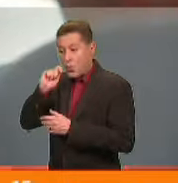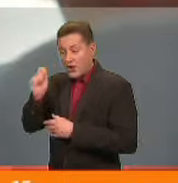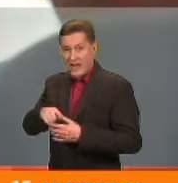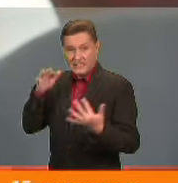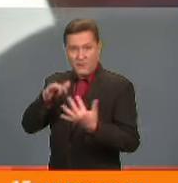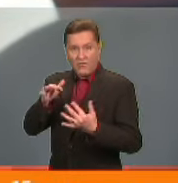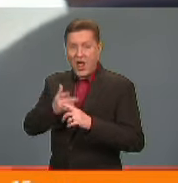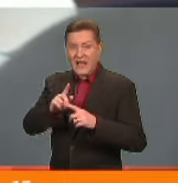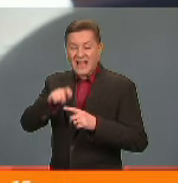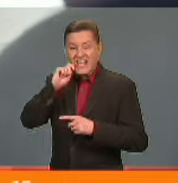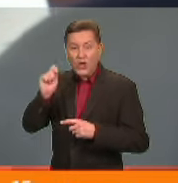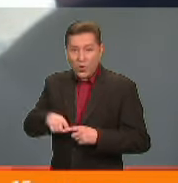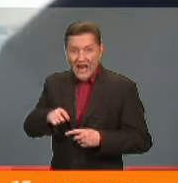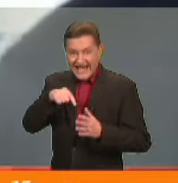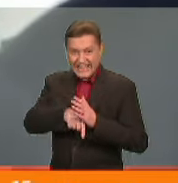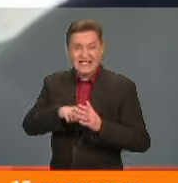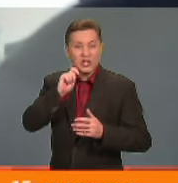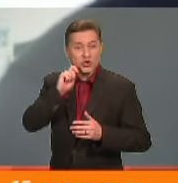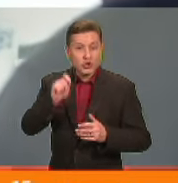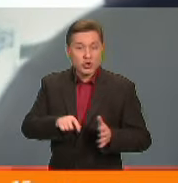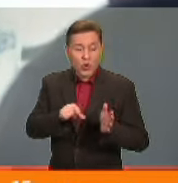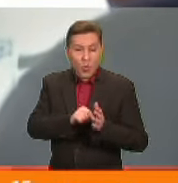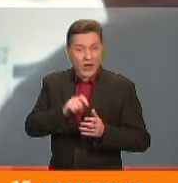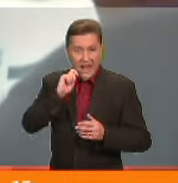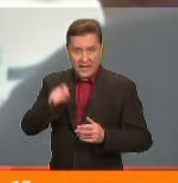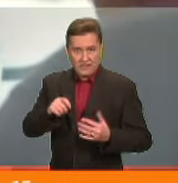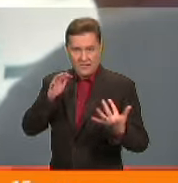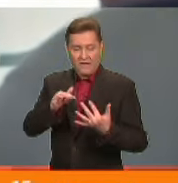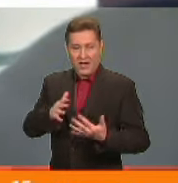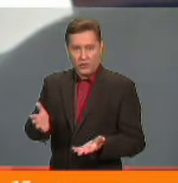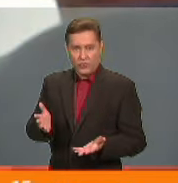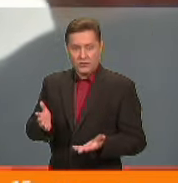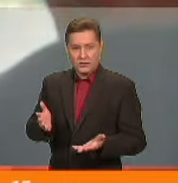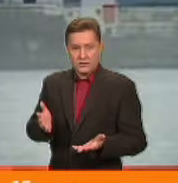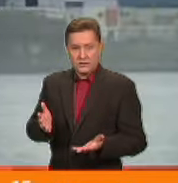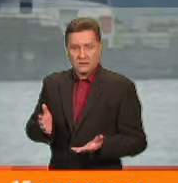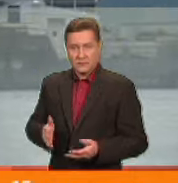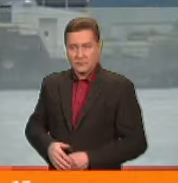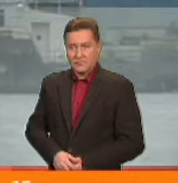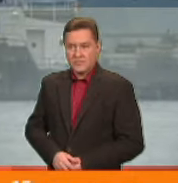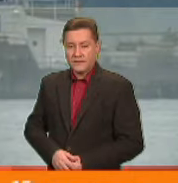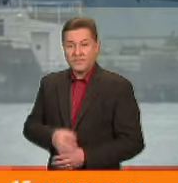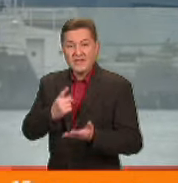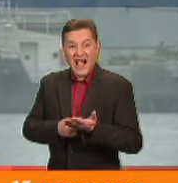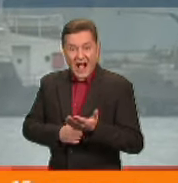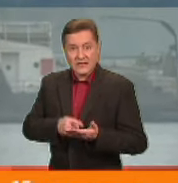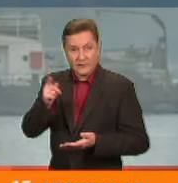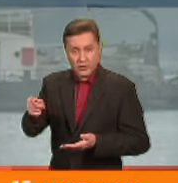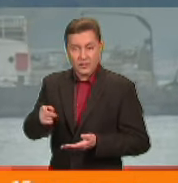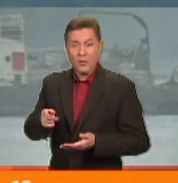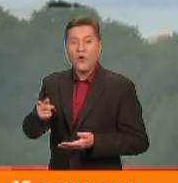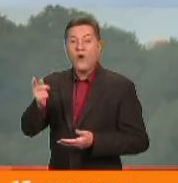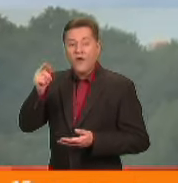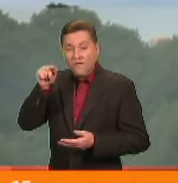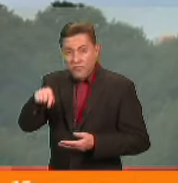Ты это понимаешь, это не украинцы с украинцами воюют? Нет, я представляю, что заряды от градов в магазинах в Луганске не продают. Понимаешь, вот в чем херня.